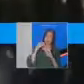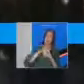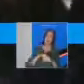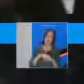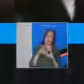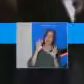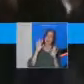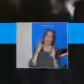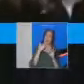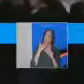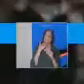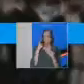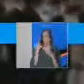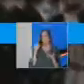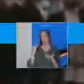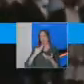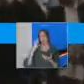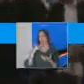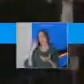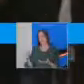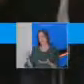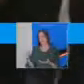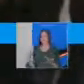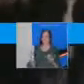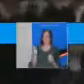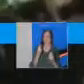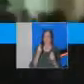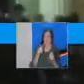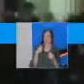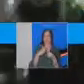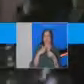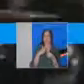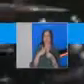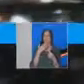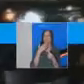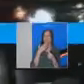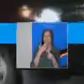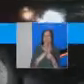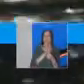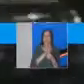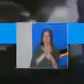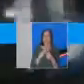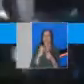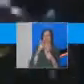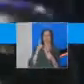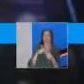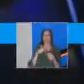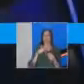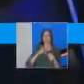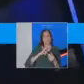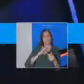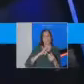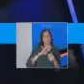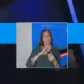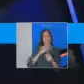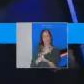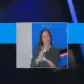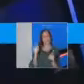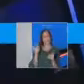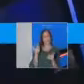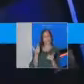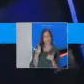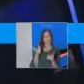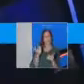כנראה ששמונה מתוך 10 ישראלים יגידו לך, הוא לא יהודי, משהו בו לא קשור ליד. אבל אולי יש גם אינטרסים